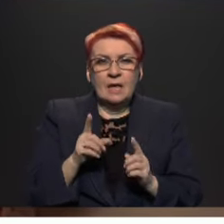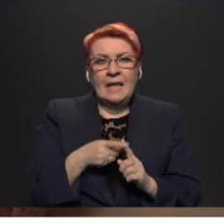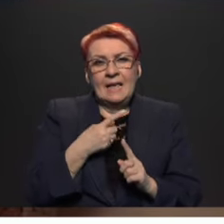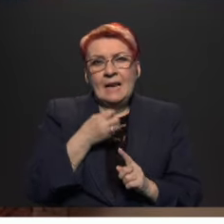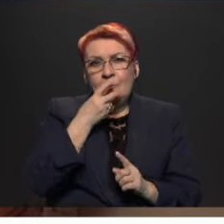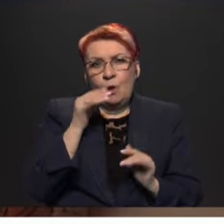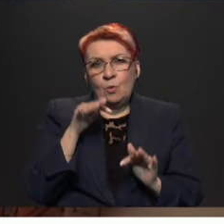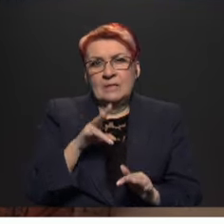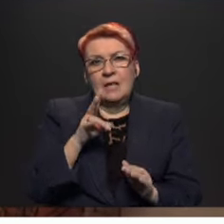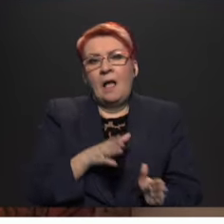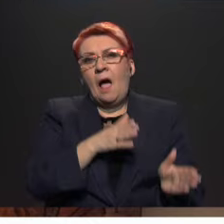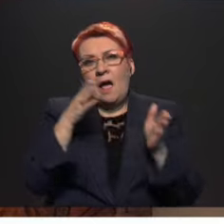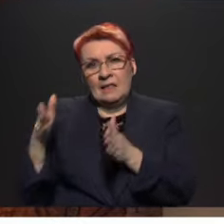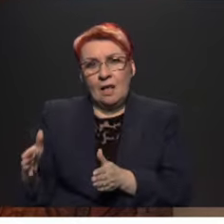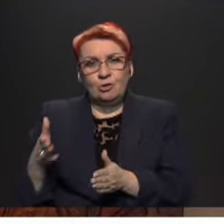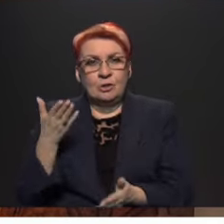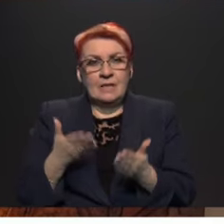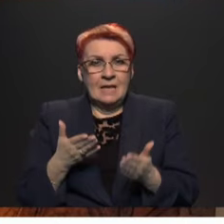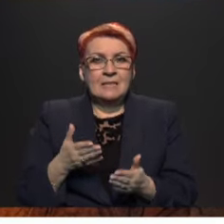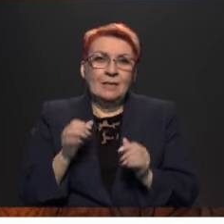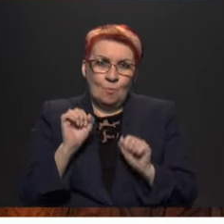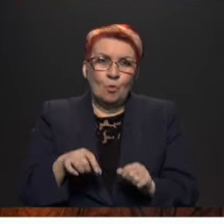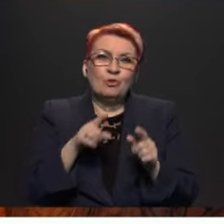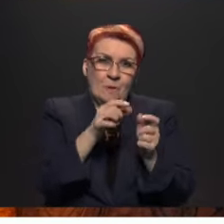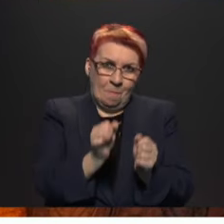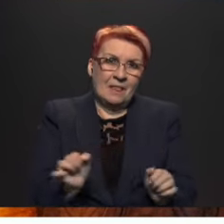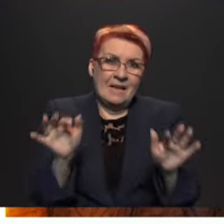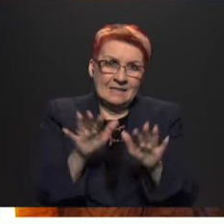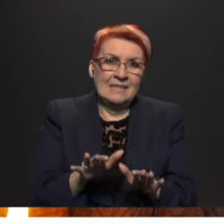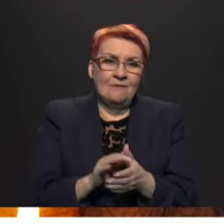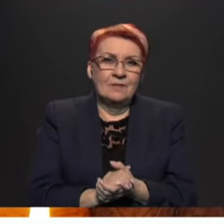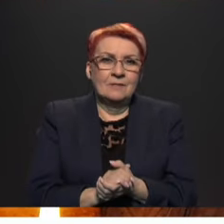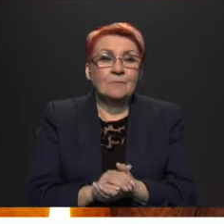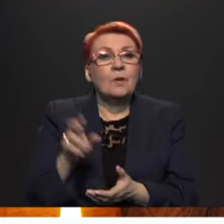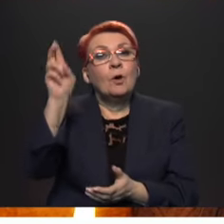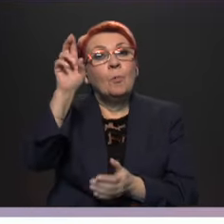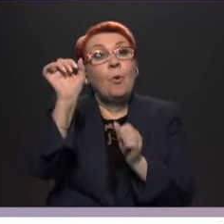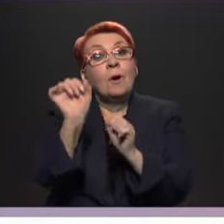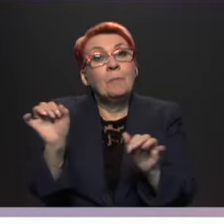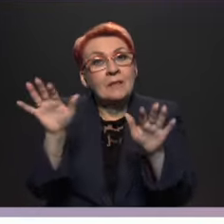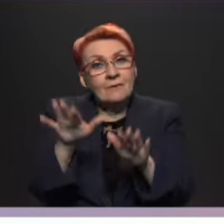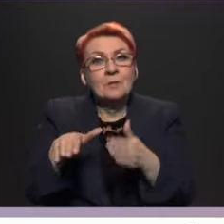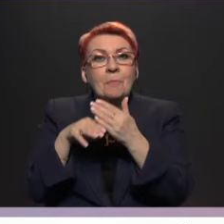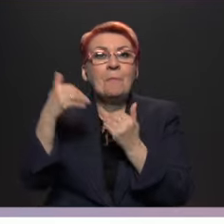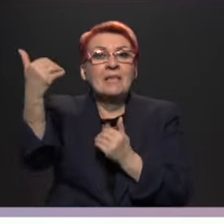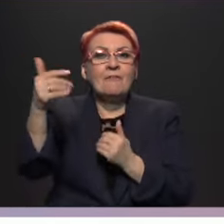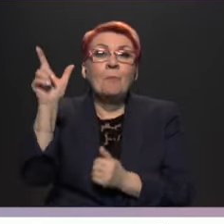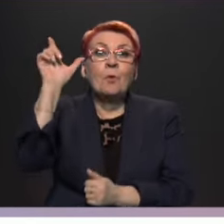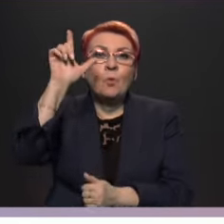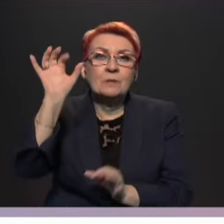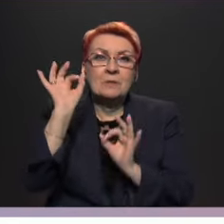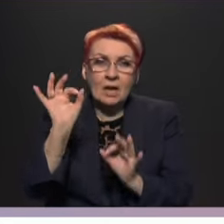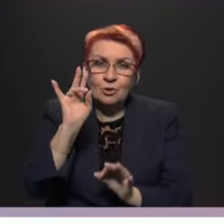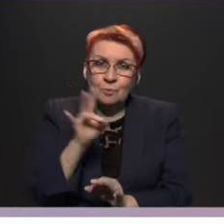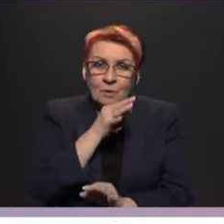благое дело на другое время? И если можно, благословите. Бог благословит, помоги Господи, конечно.